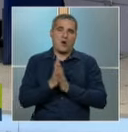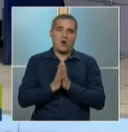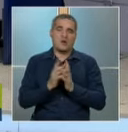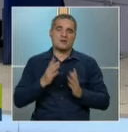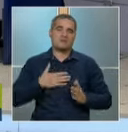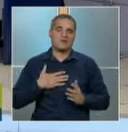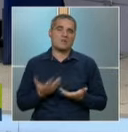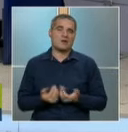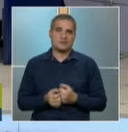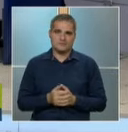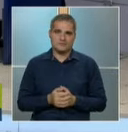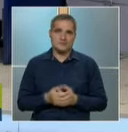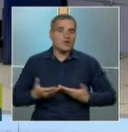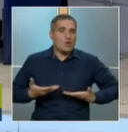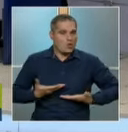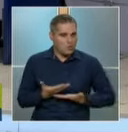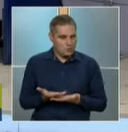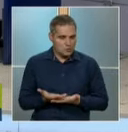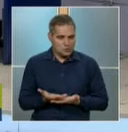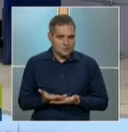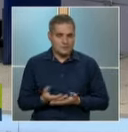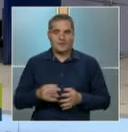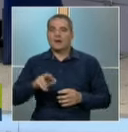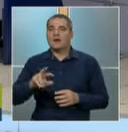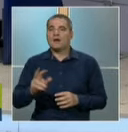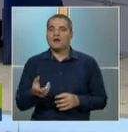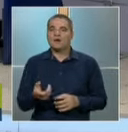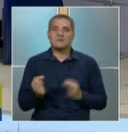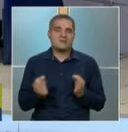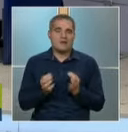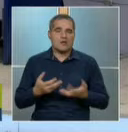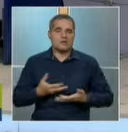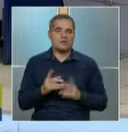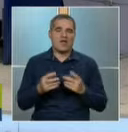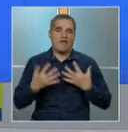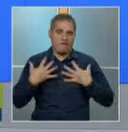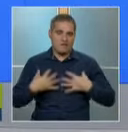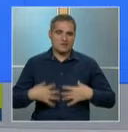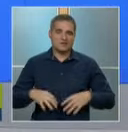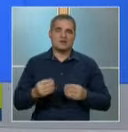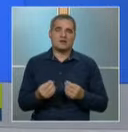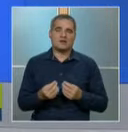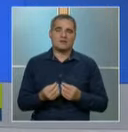нали, нужди такива или пък са физически